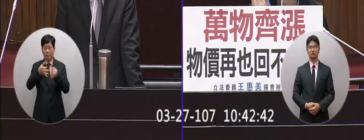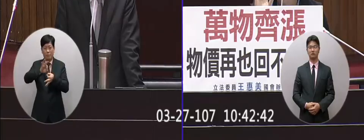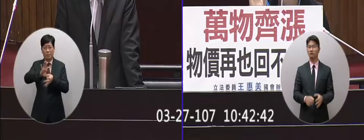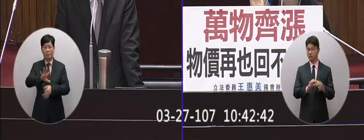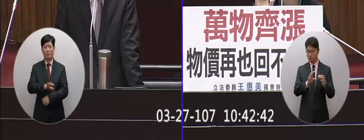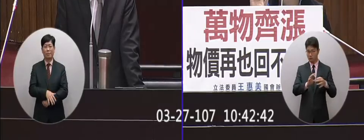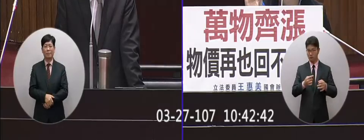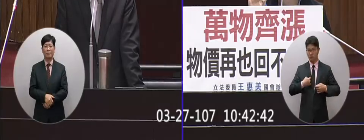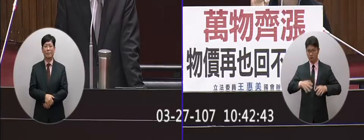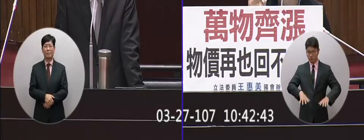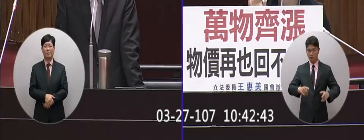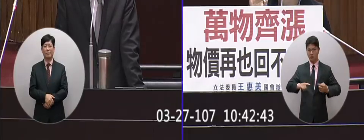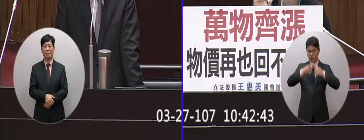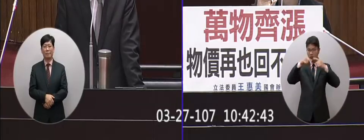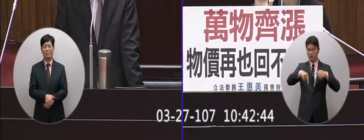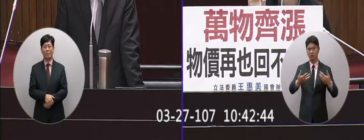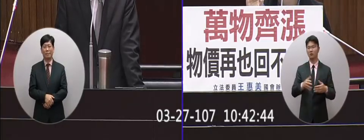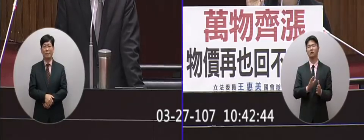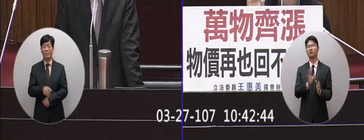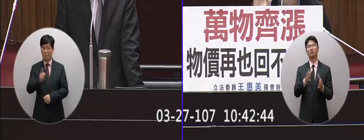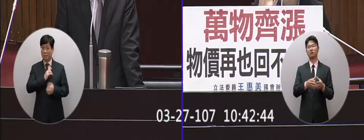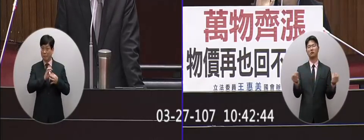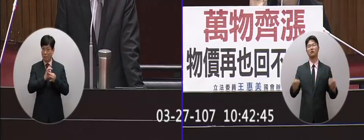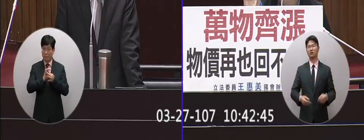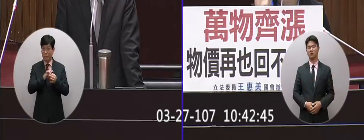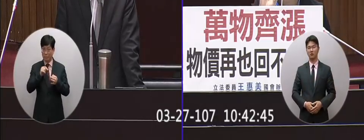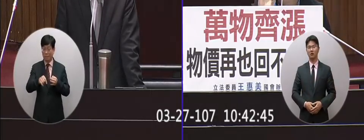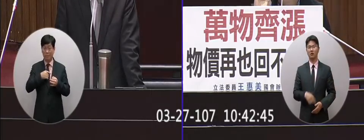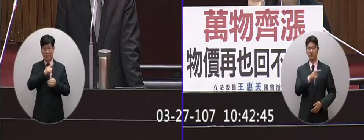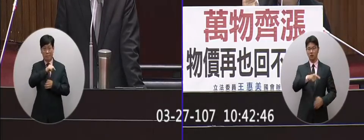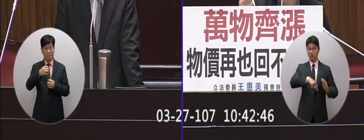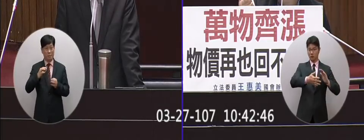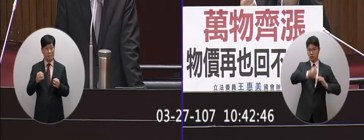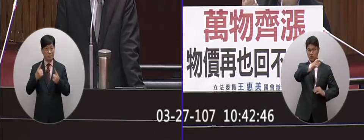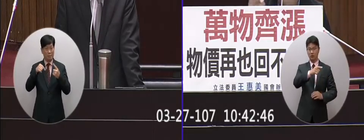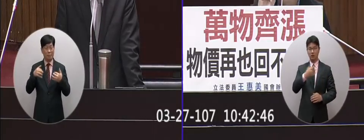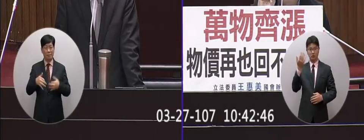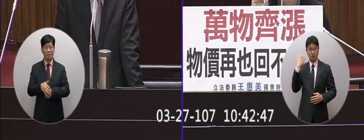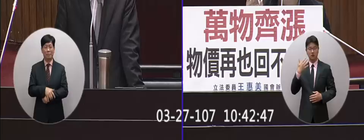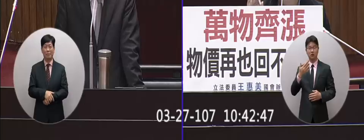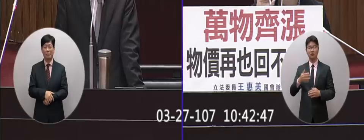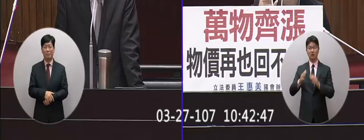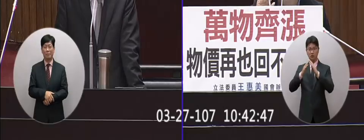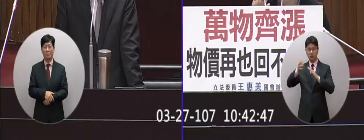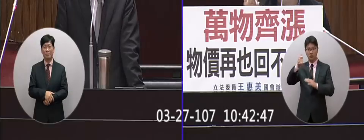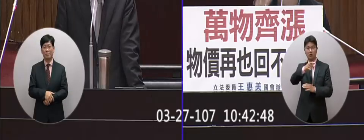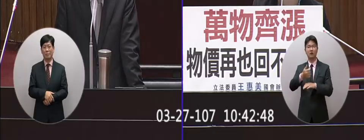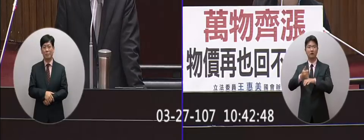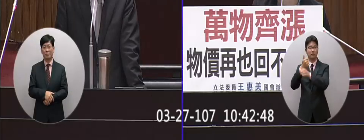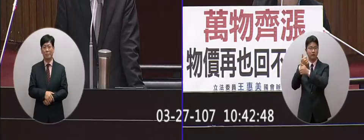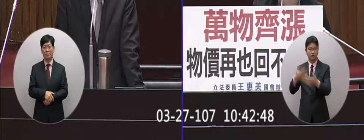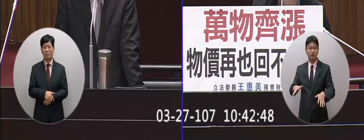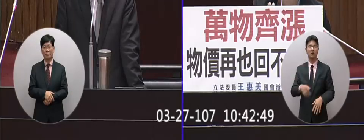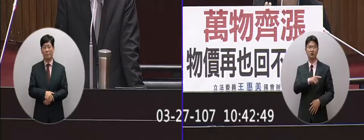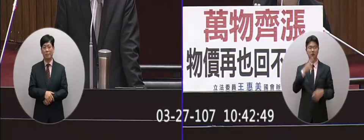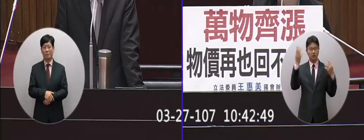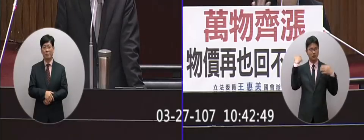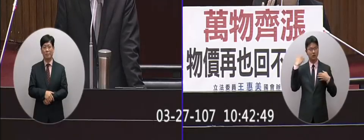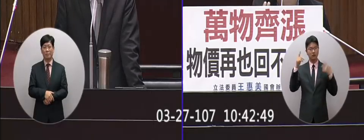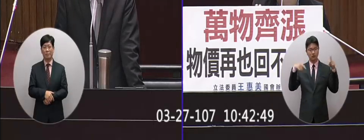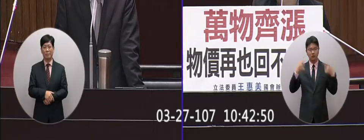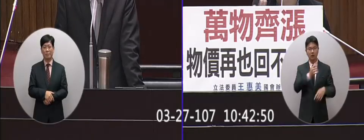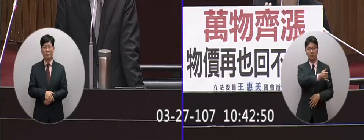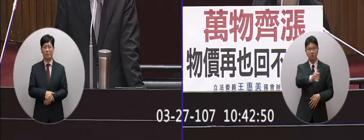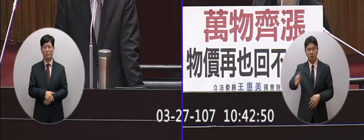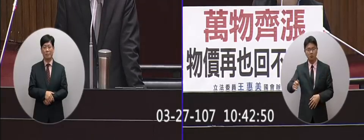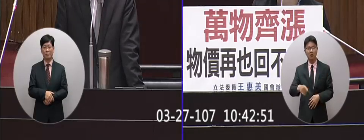没关系，我们不用去争论这个问题。 对，你关心的这个物价， 你也当过父母官，我想过去你可能勤走基层。你听